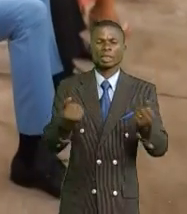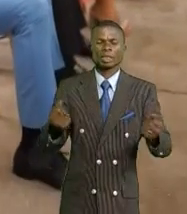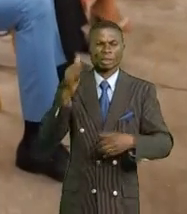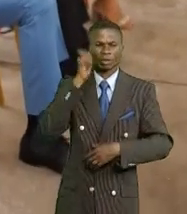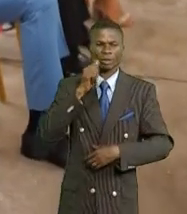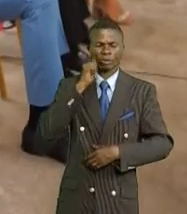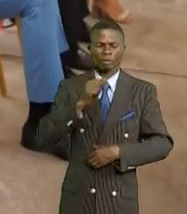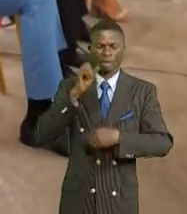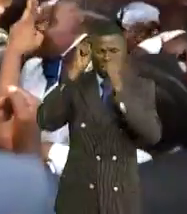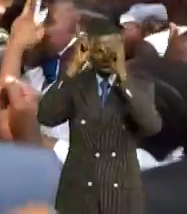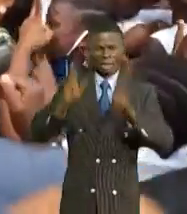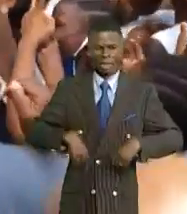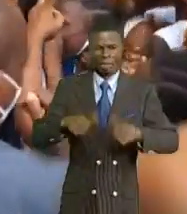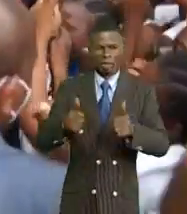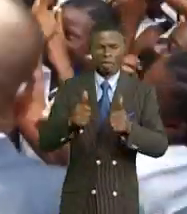fascicule d'éducation à la vie.